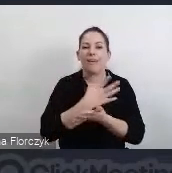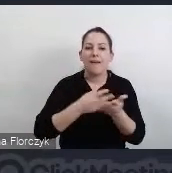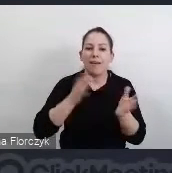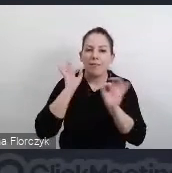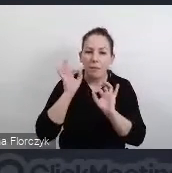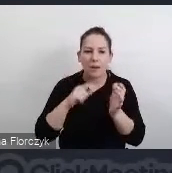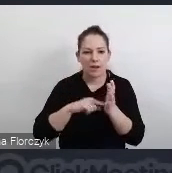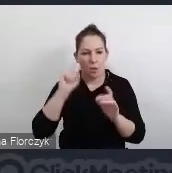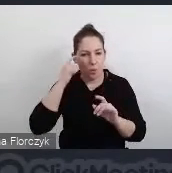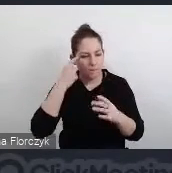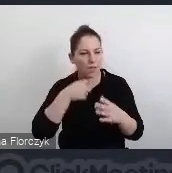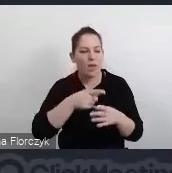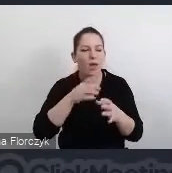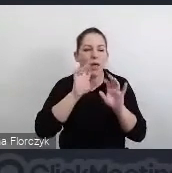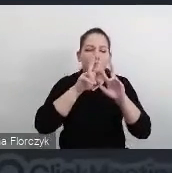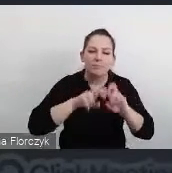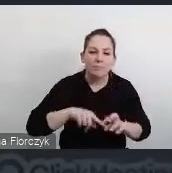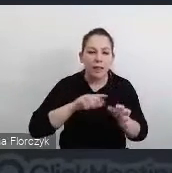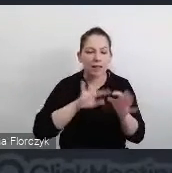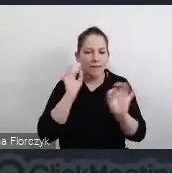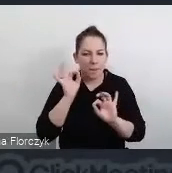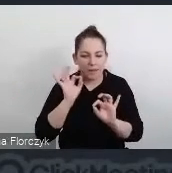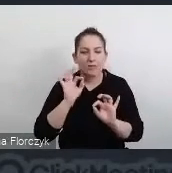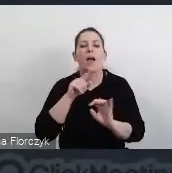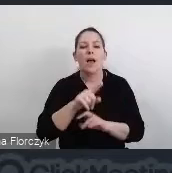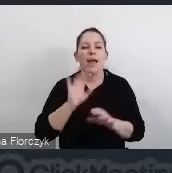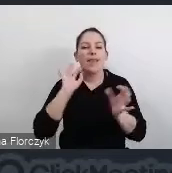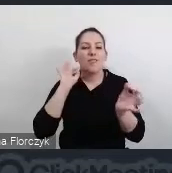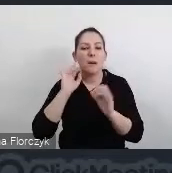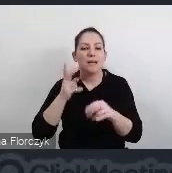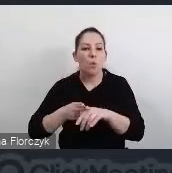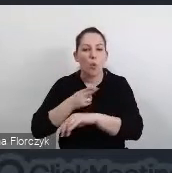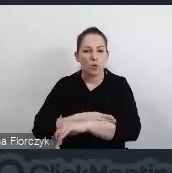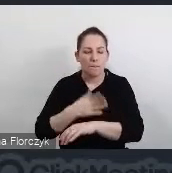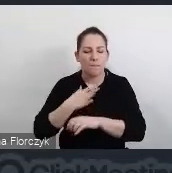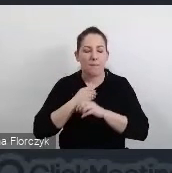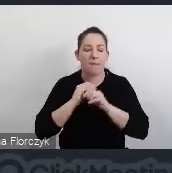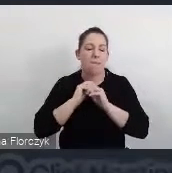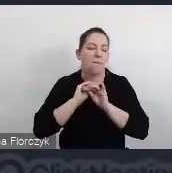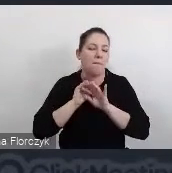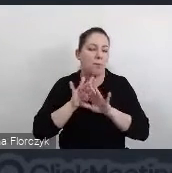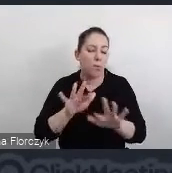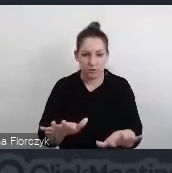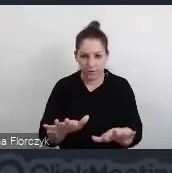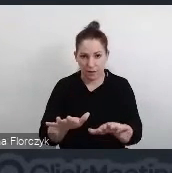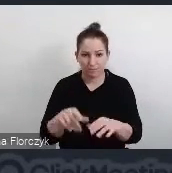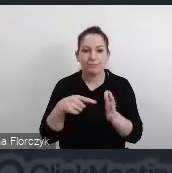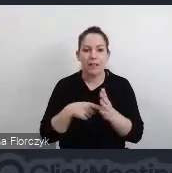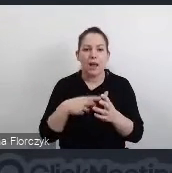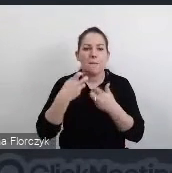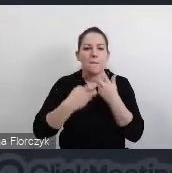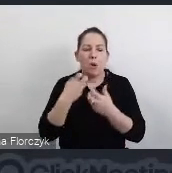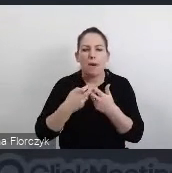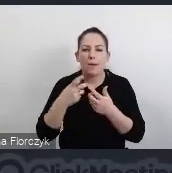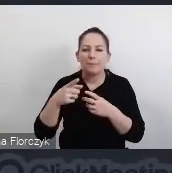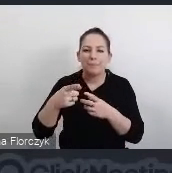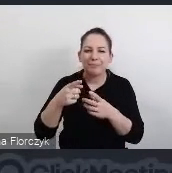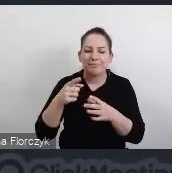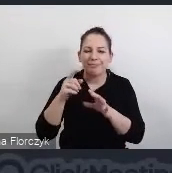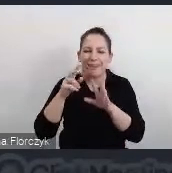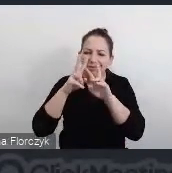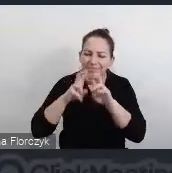odpowiednim przetwarzaniu tych informacji, bo informacji w urzędach mamy mnóstwo. Tylko jest problem z przetwarzaniem tych informacji,